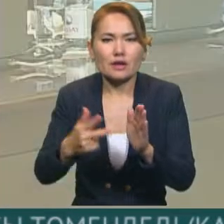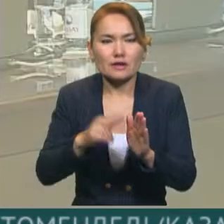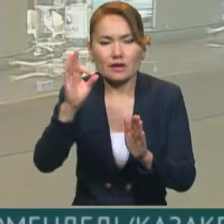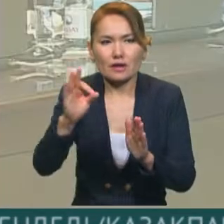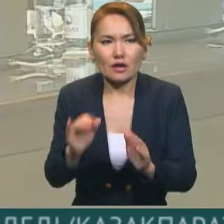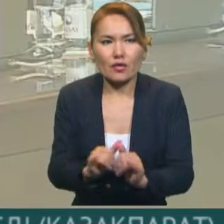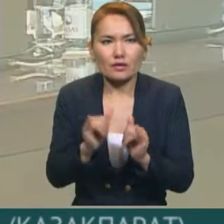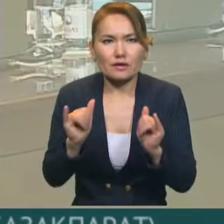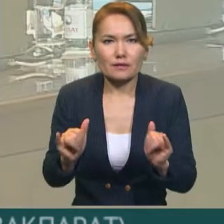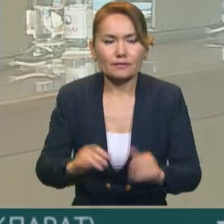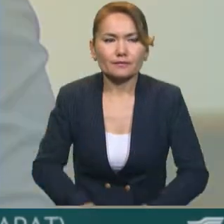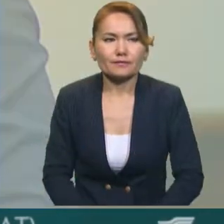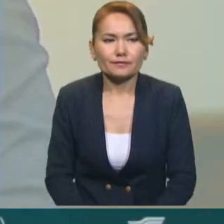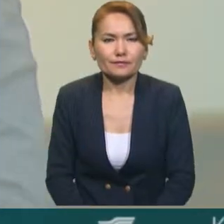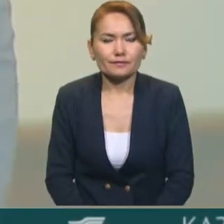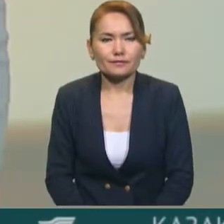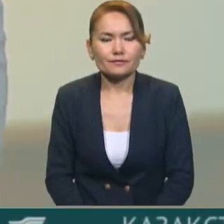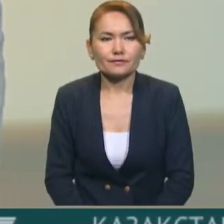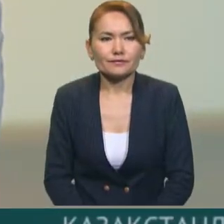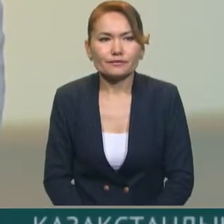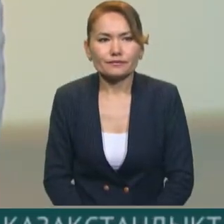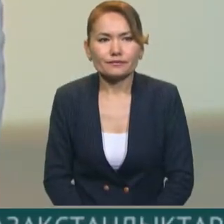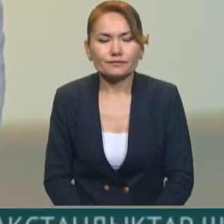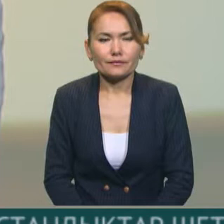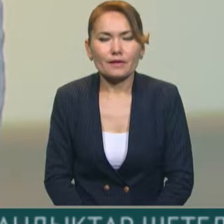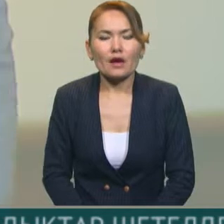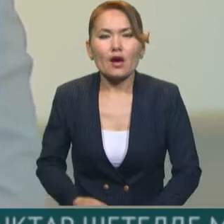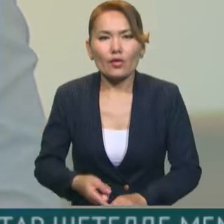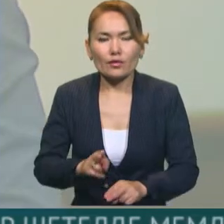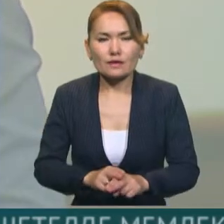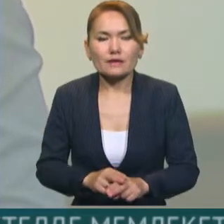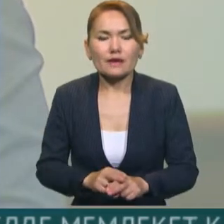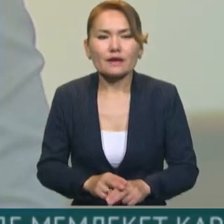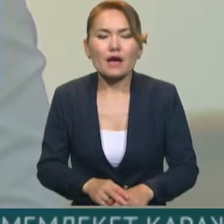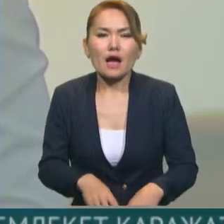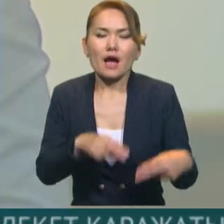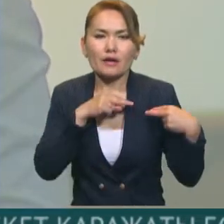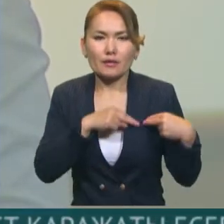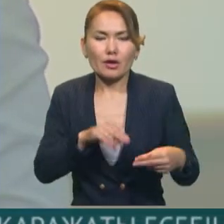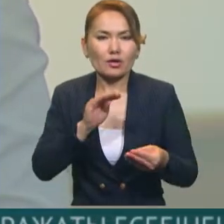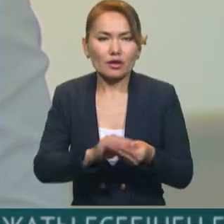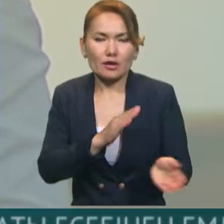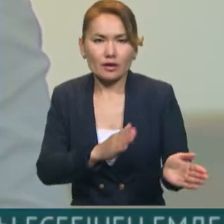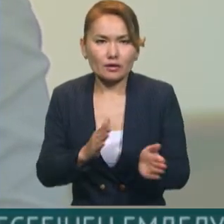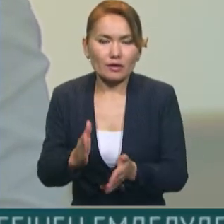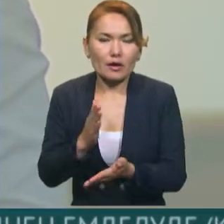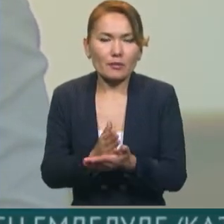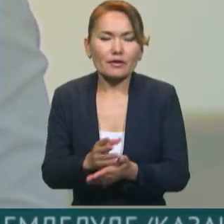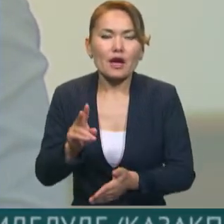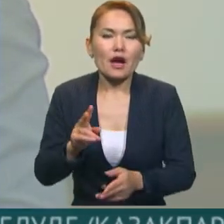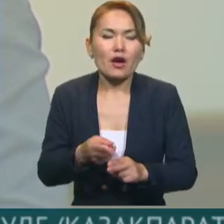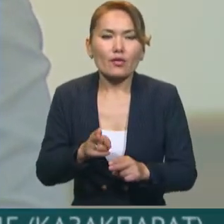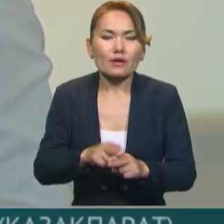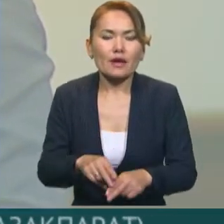7,8%-ке өскен. Еңбек нарығында тұрақтылық сақталады. Ағымдағы жылдың басынан бері